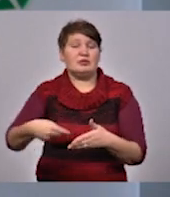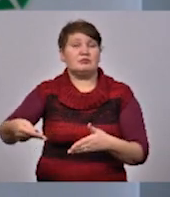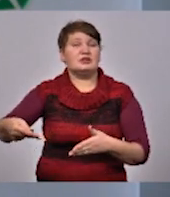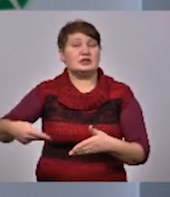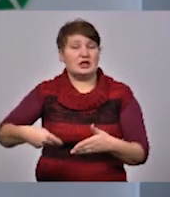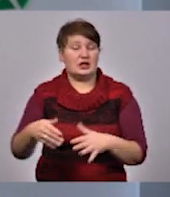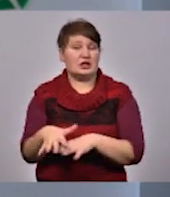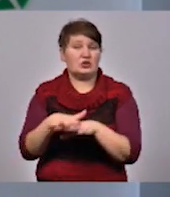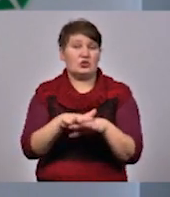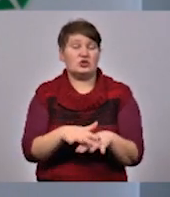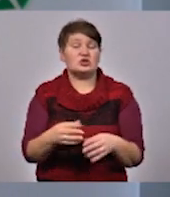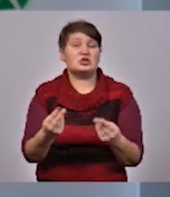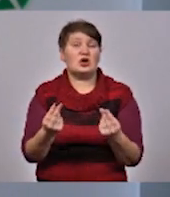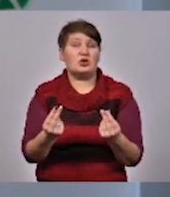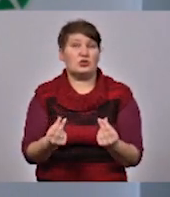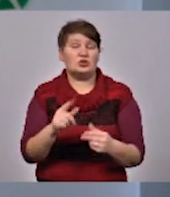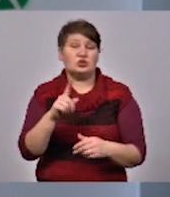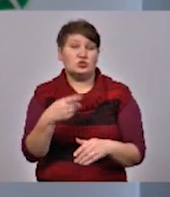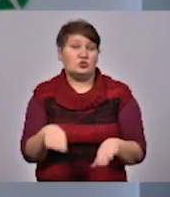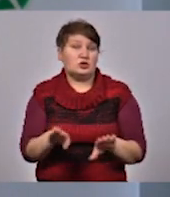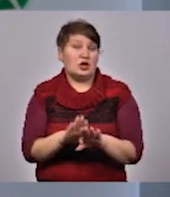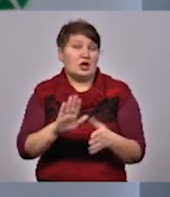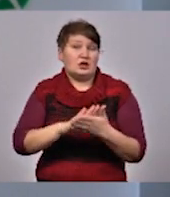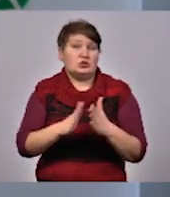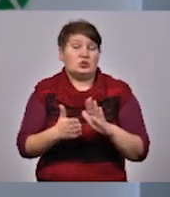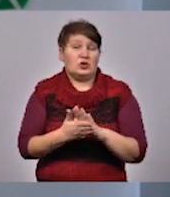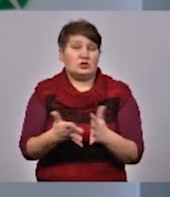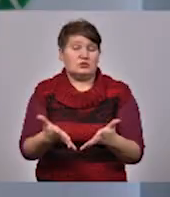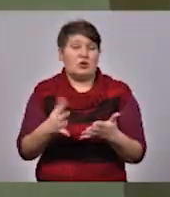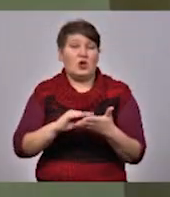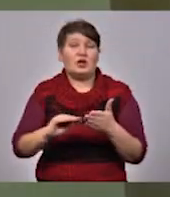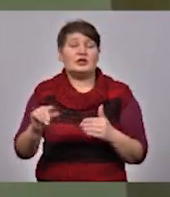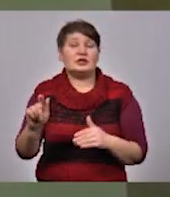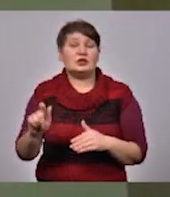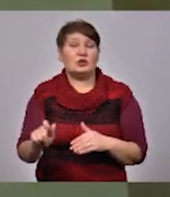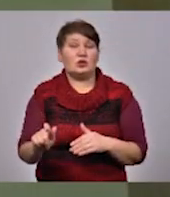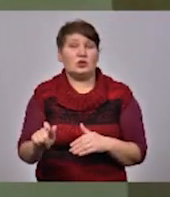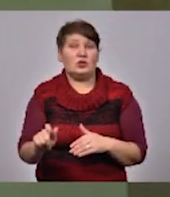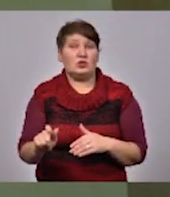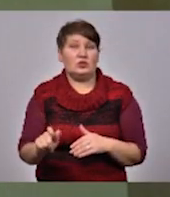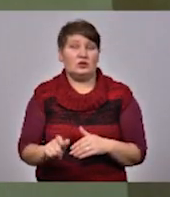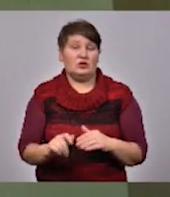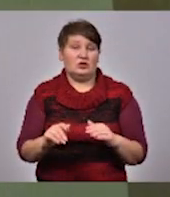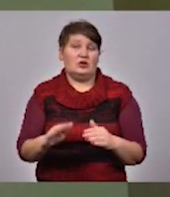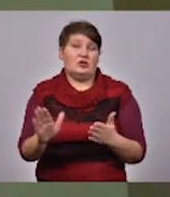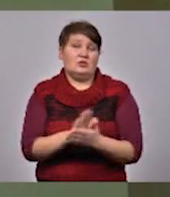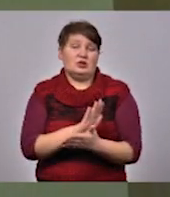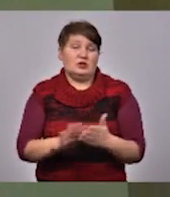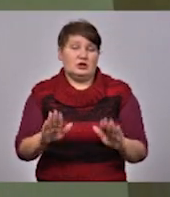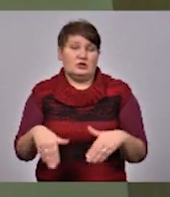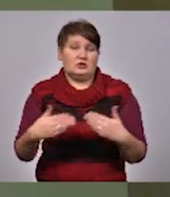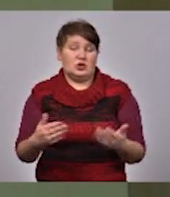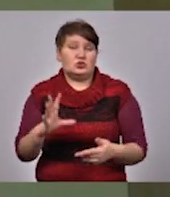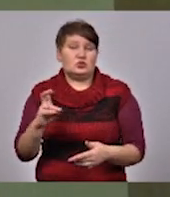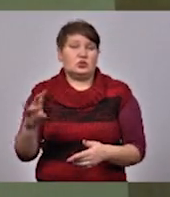надходження грошей. Чому склалася така ситуація, з'ясовувала Наталія Олексінко. Цьогоріч договір на видачу інсуліну за державні кошти уклали